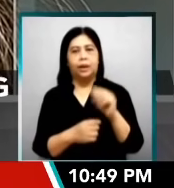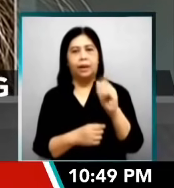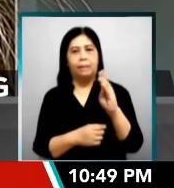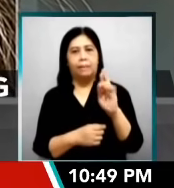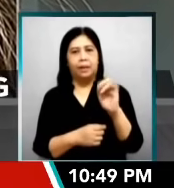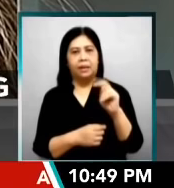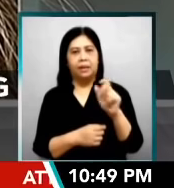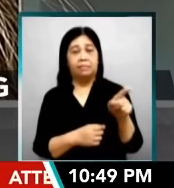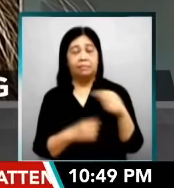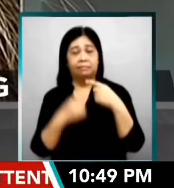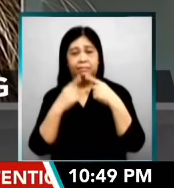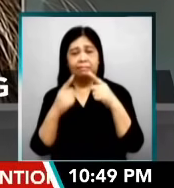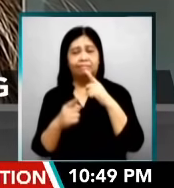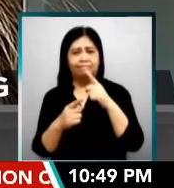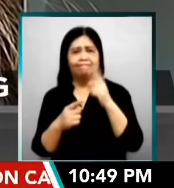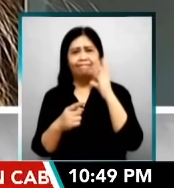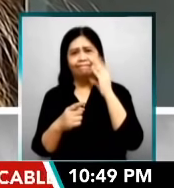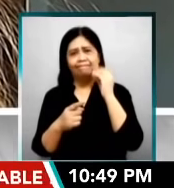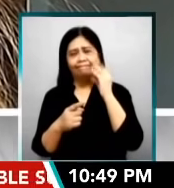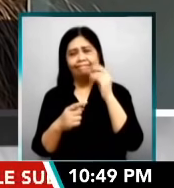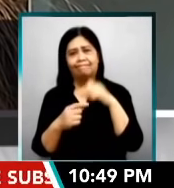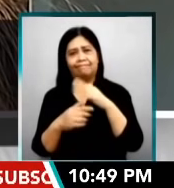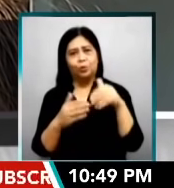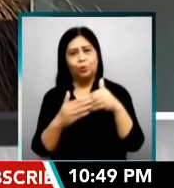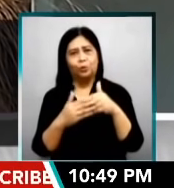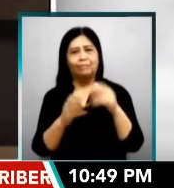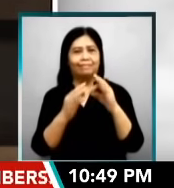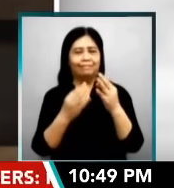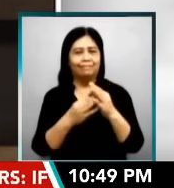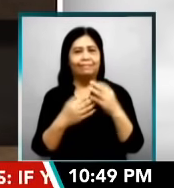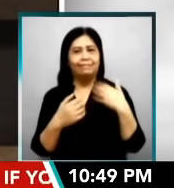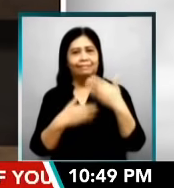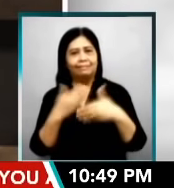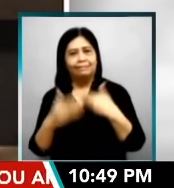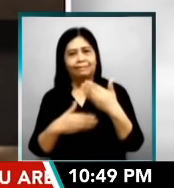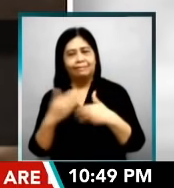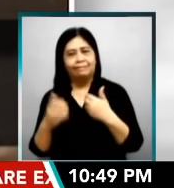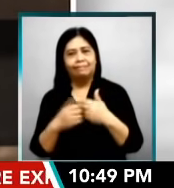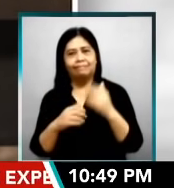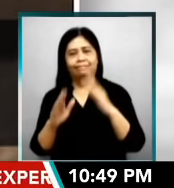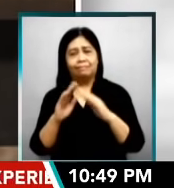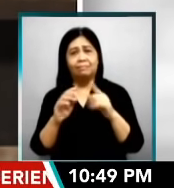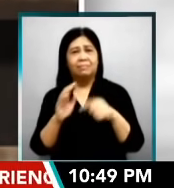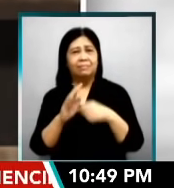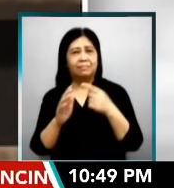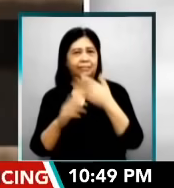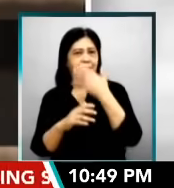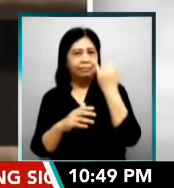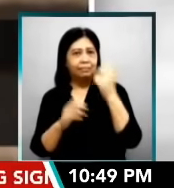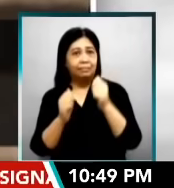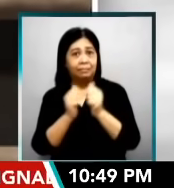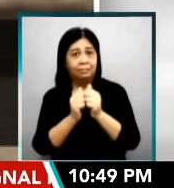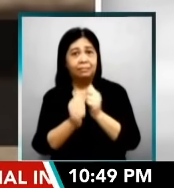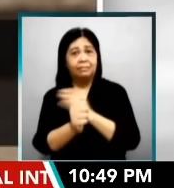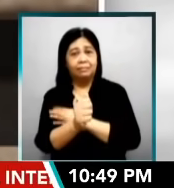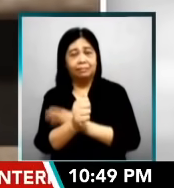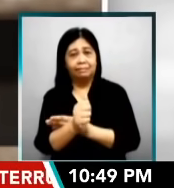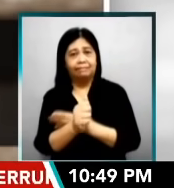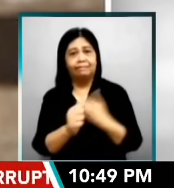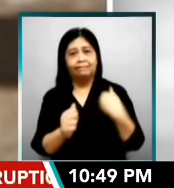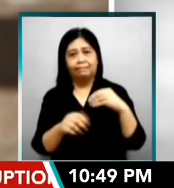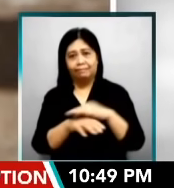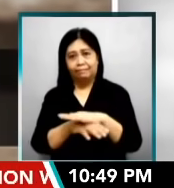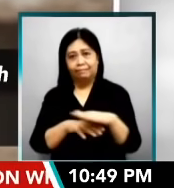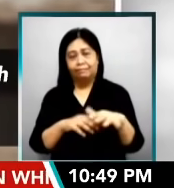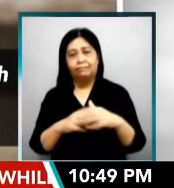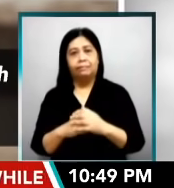talaga sa mga pagsubok ang bawat pamilya. At kung minsan, nakakalimutan daw na pati mga anak ay naapektuhan. Ilang buwan